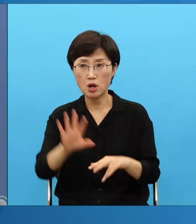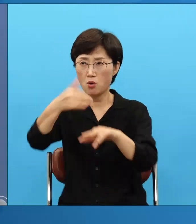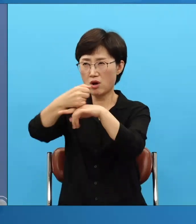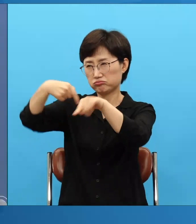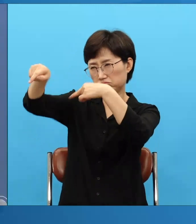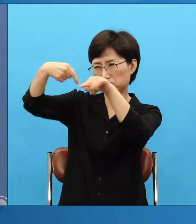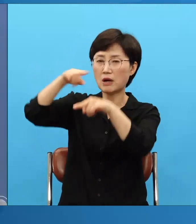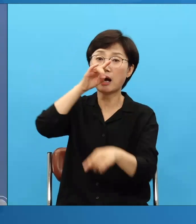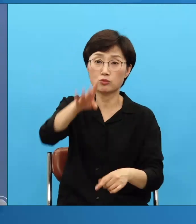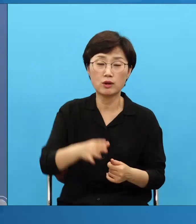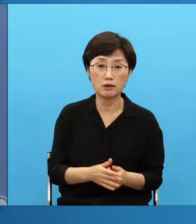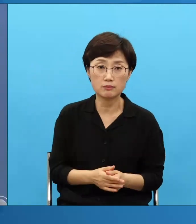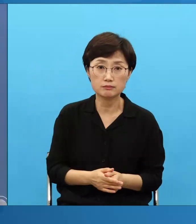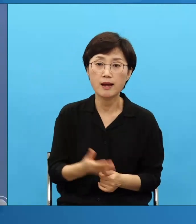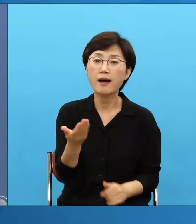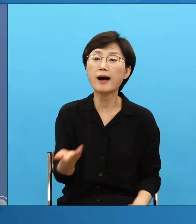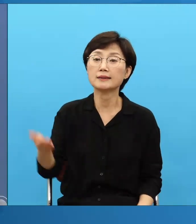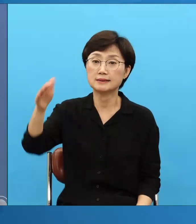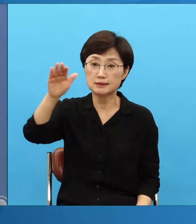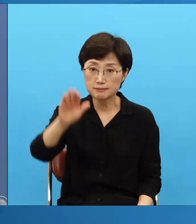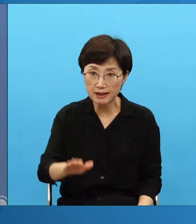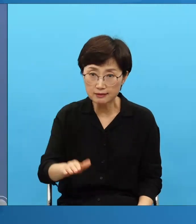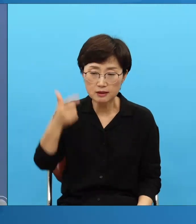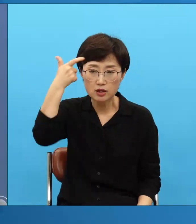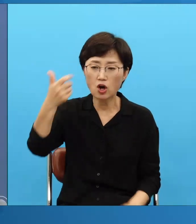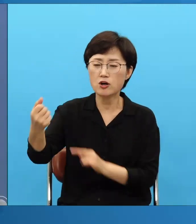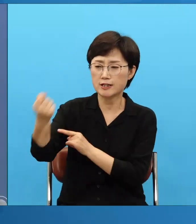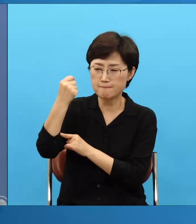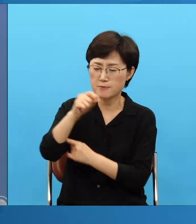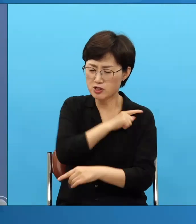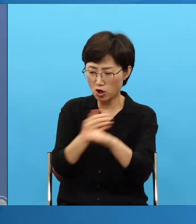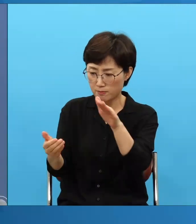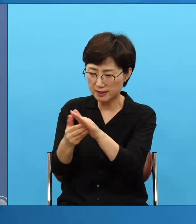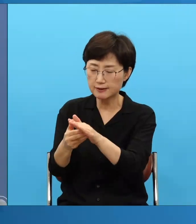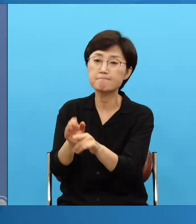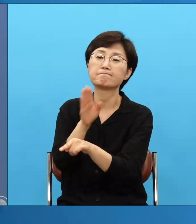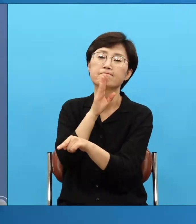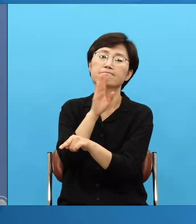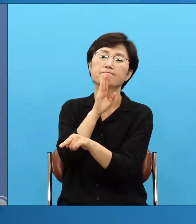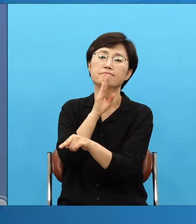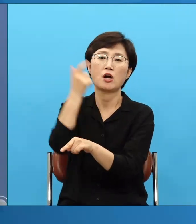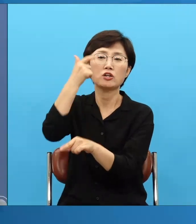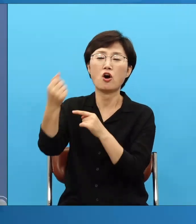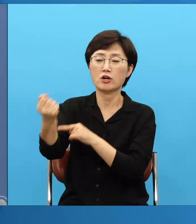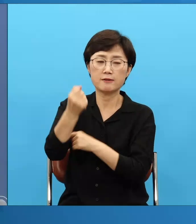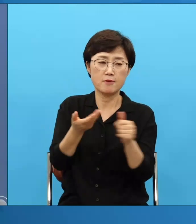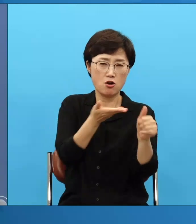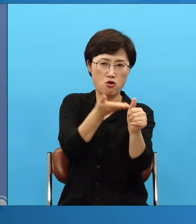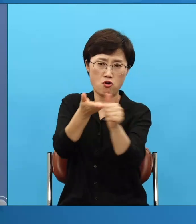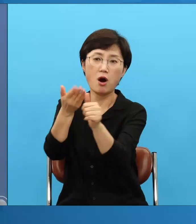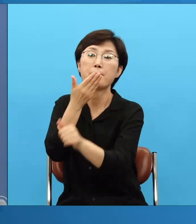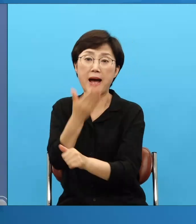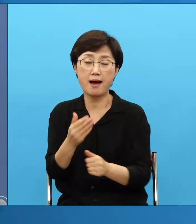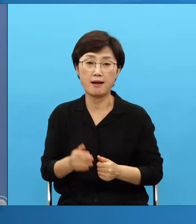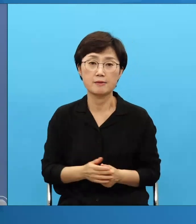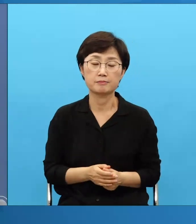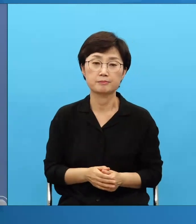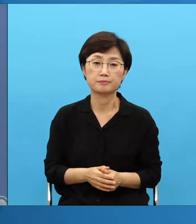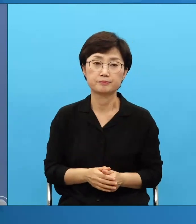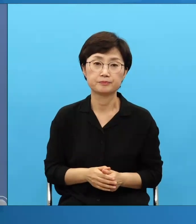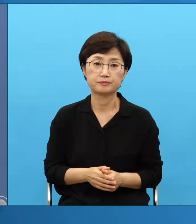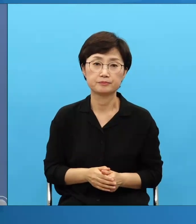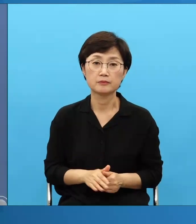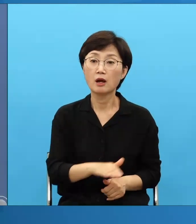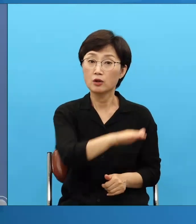수 없어요. And Joseph couldn't do whatever he wanted 그러나 with the king. 영적 서밋은 될 수 있어요. But he could be the spiritual 이게 summit. 중요합니다. This is important.